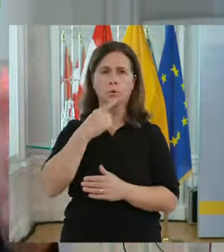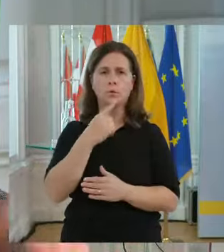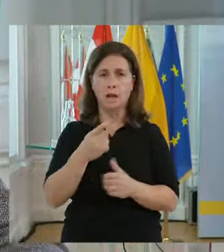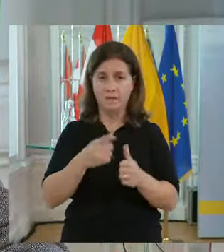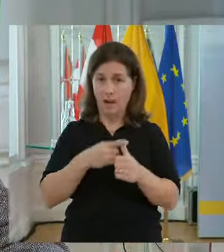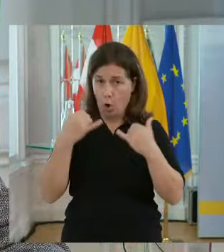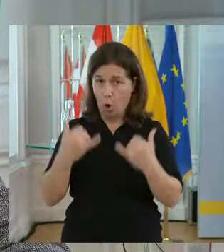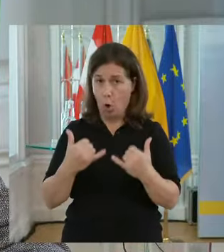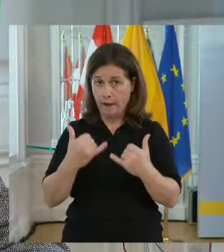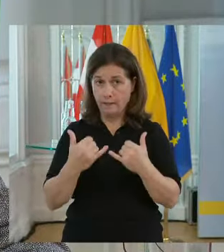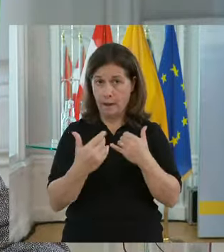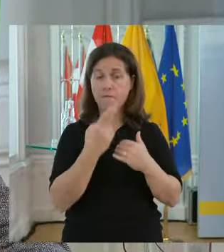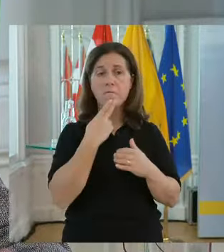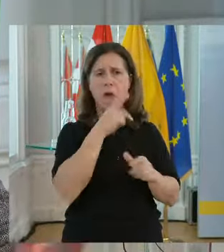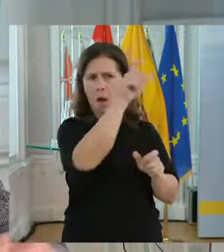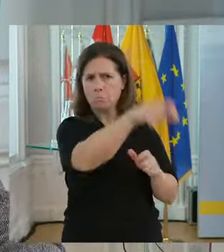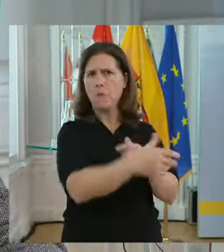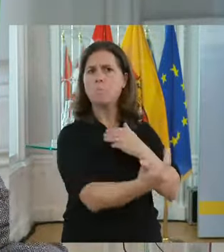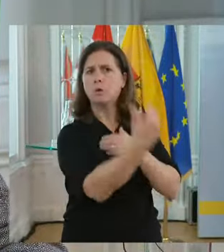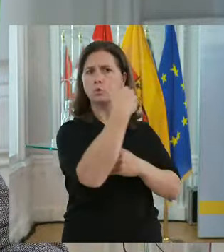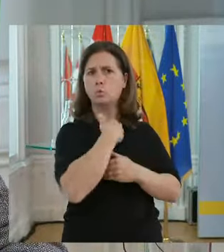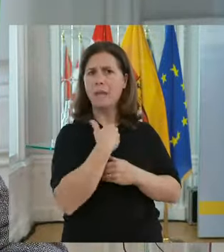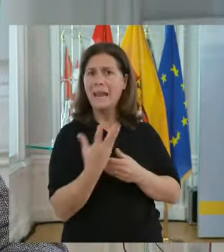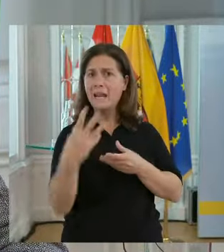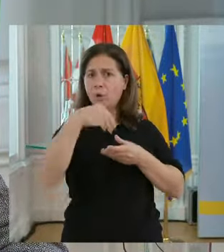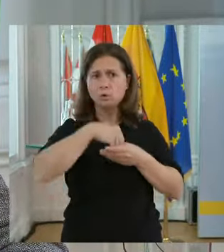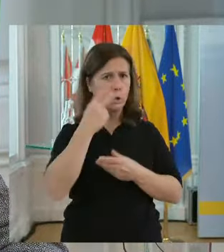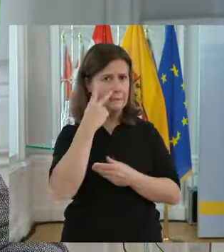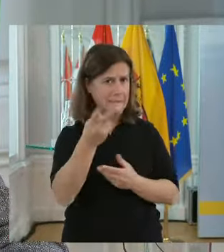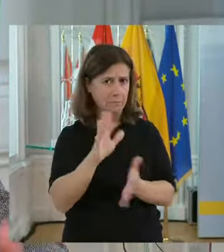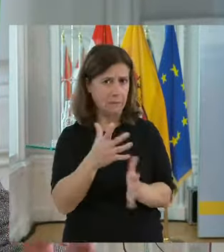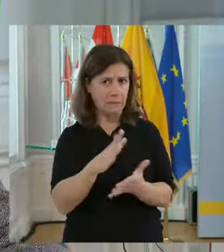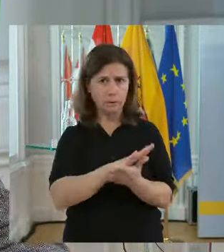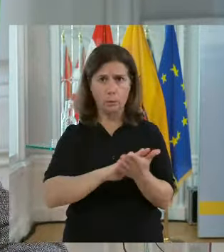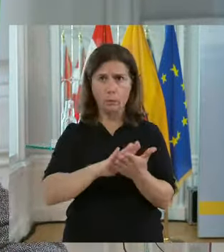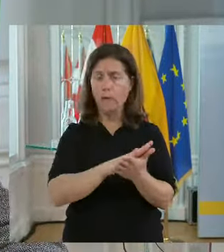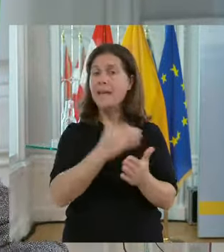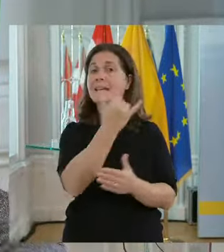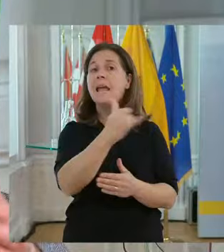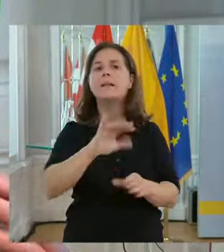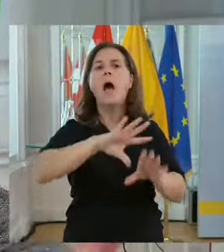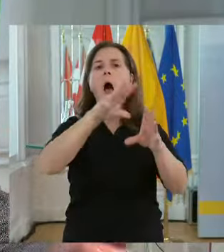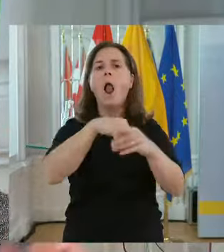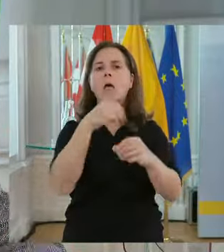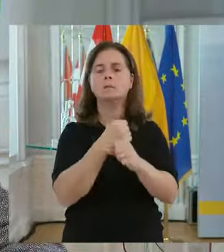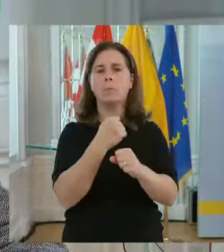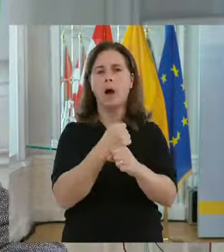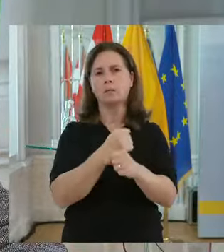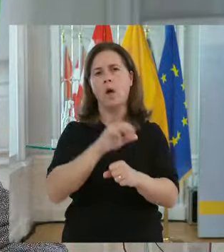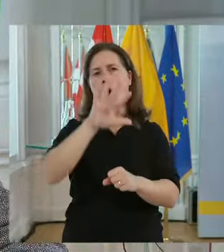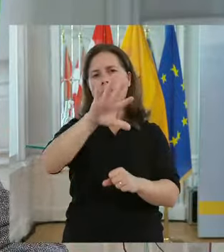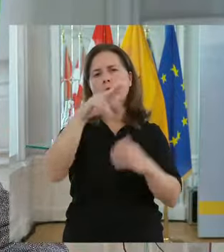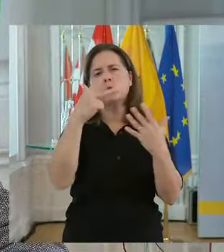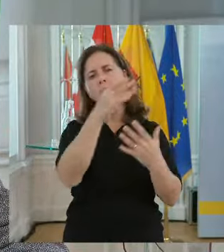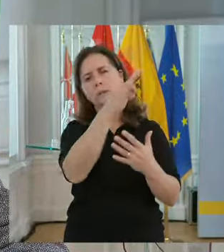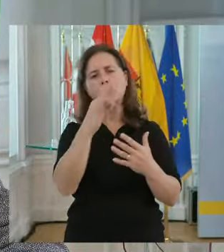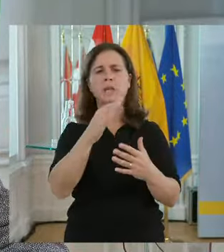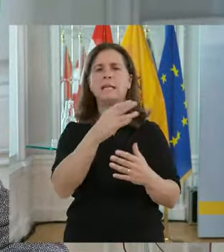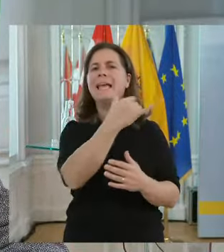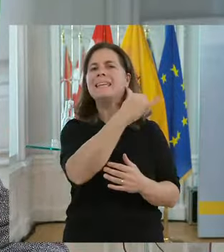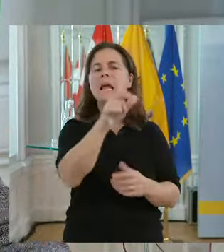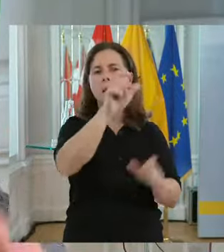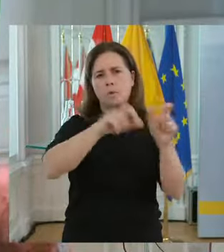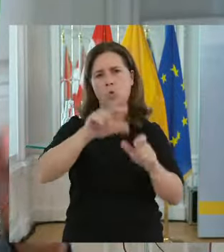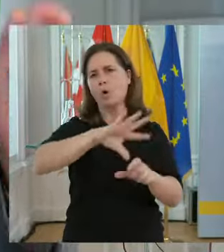heute einer besuchen kommt, der würde die Inklusion nicht sehen bei uns. Weil jeder macht alles. Also zu 85% macht jeder alles.